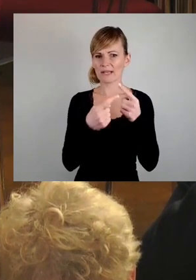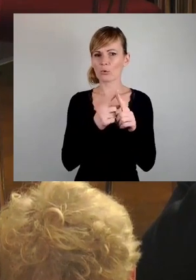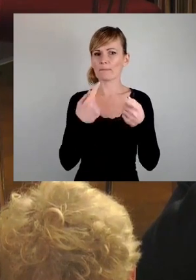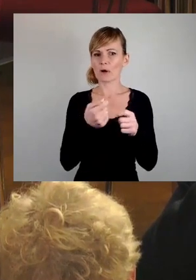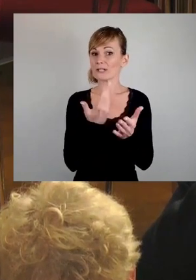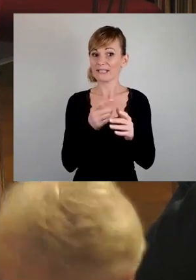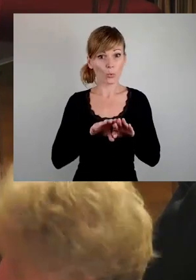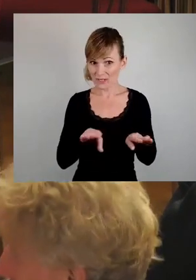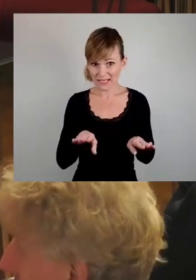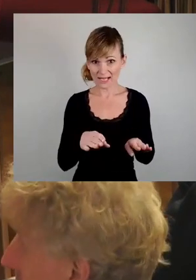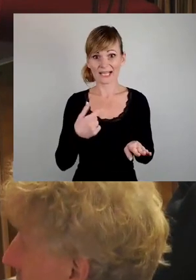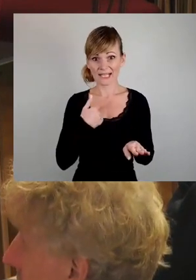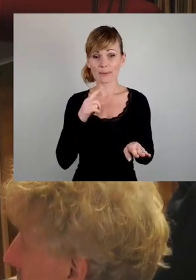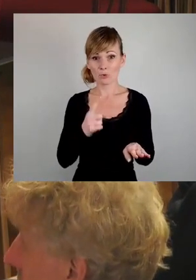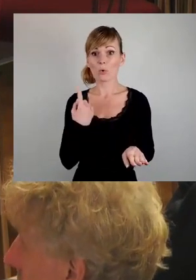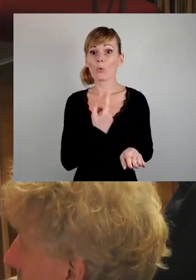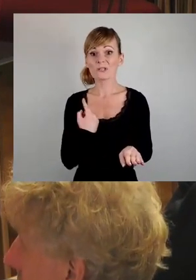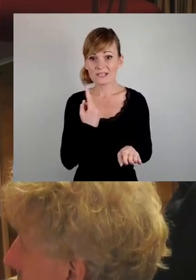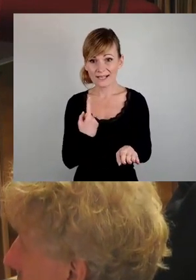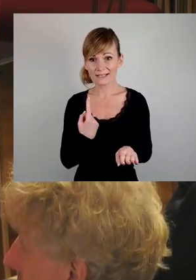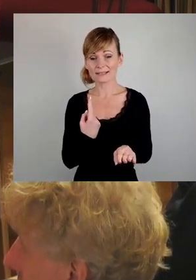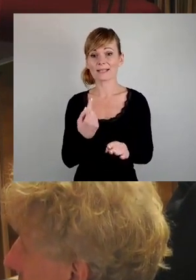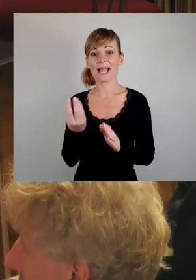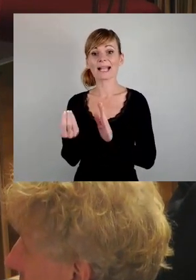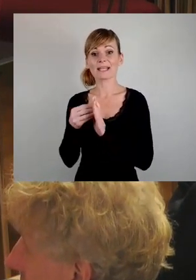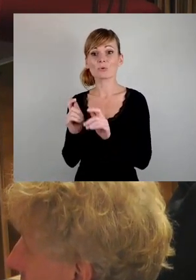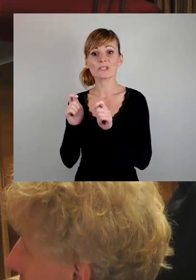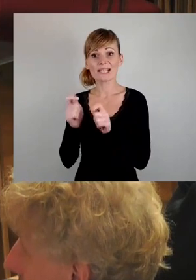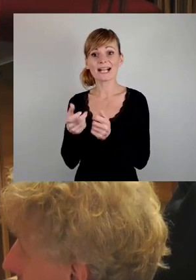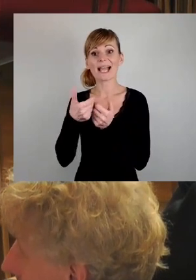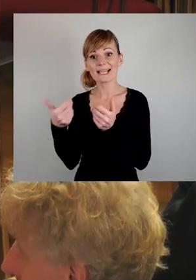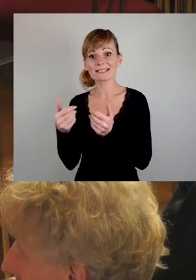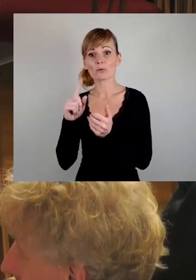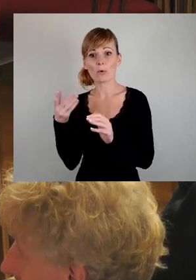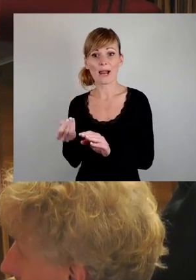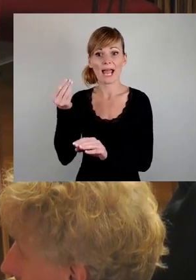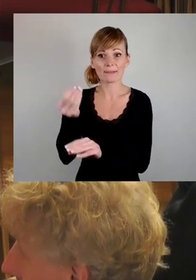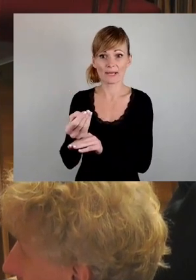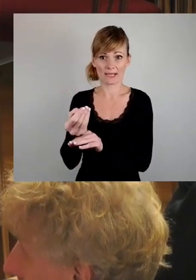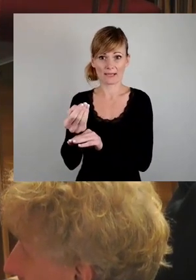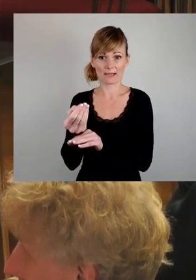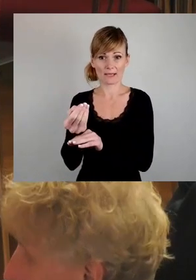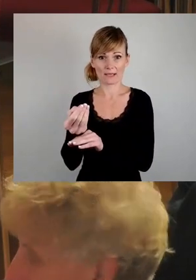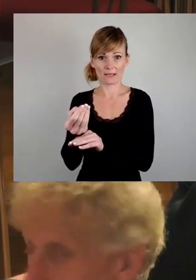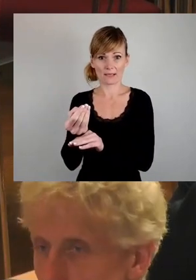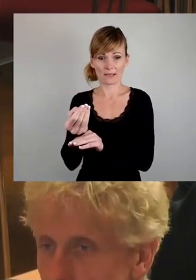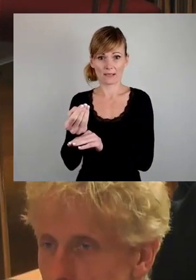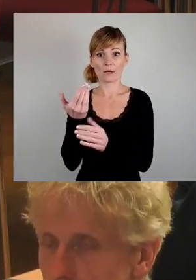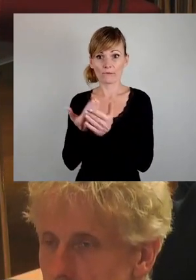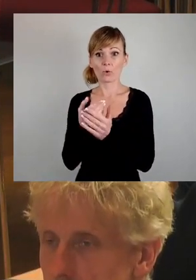meinen, unseren Ergänzungsantrag extra nochmal einbringen. Das würde ich dann für diesen Fall